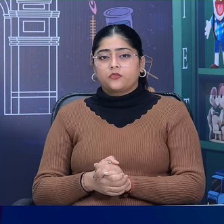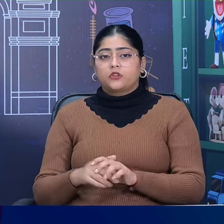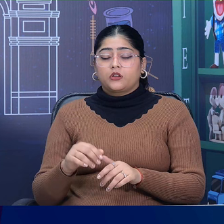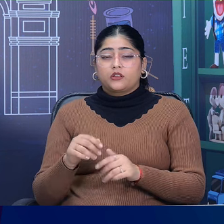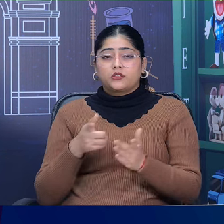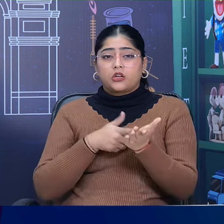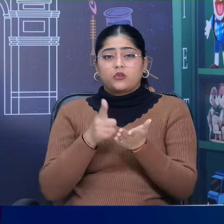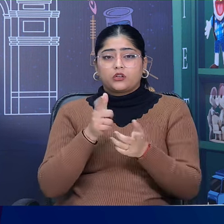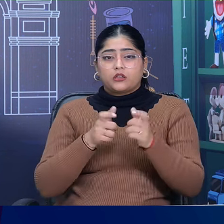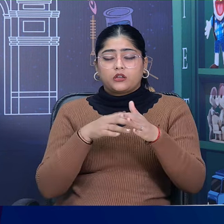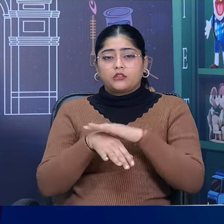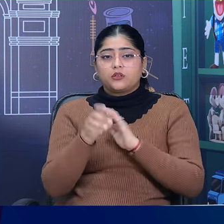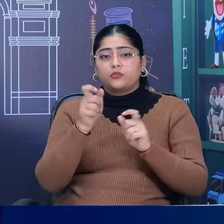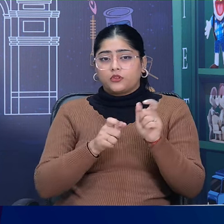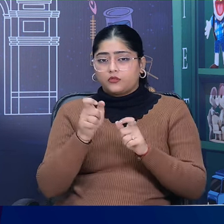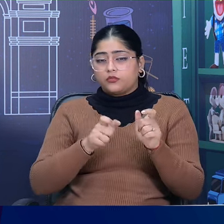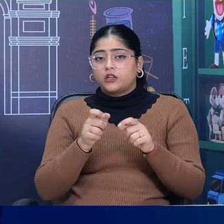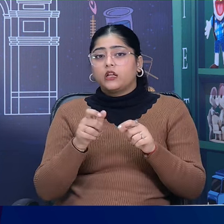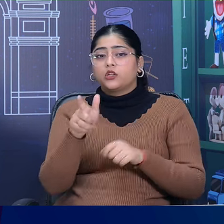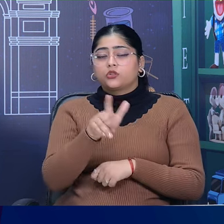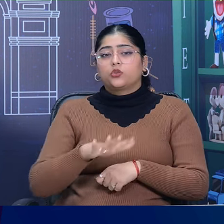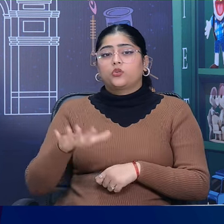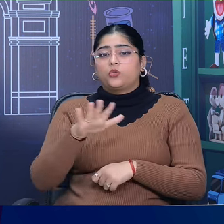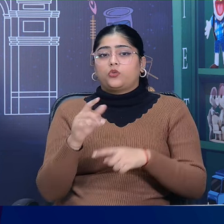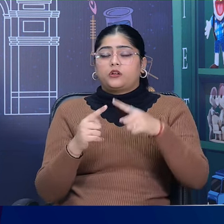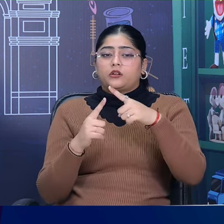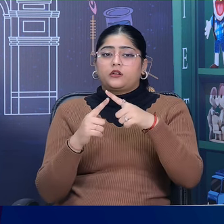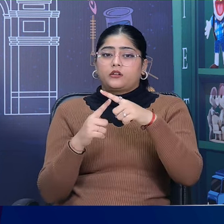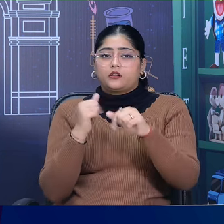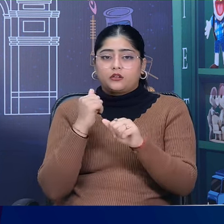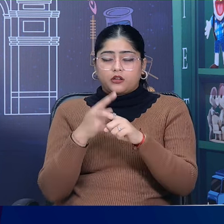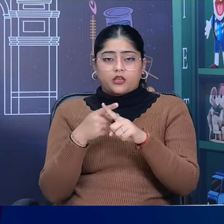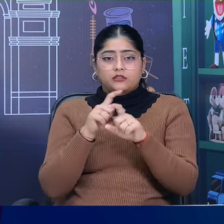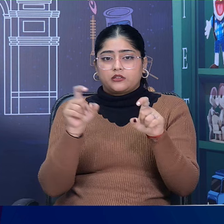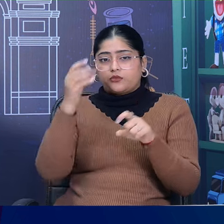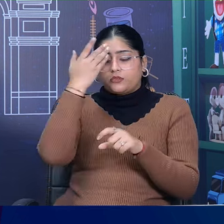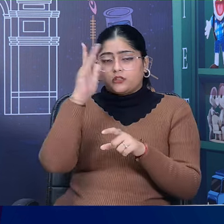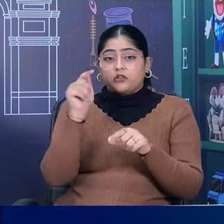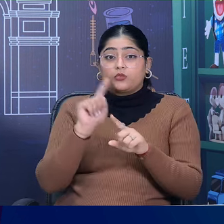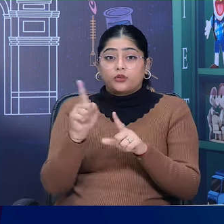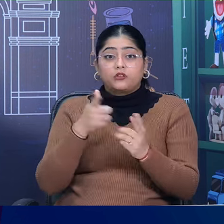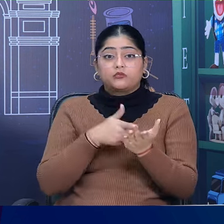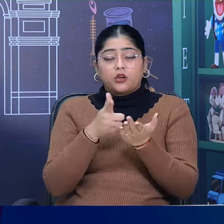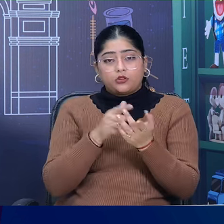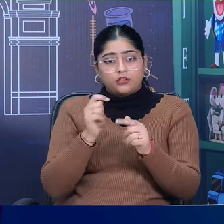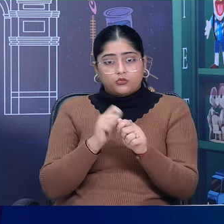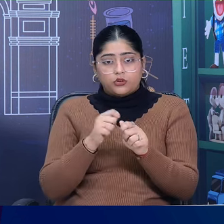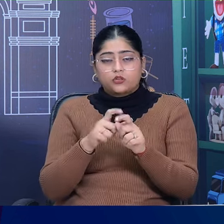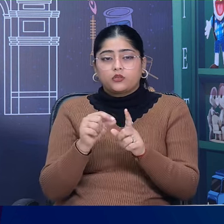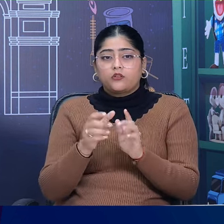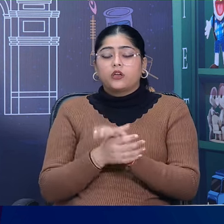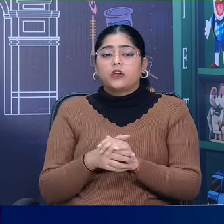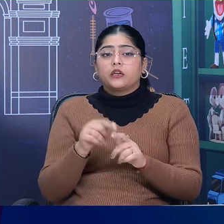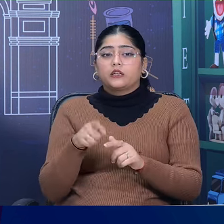नहीं है लेकिन गांव में कुछ लोकल टैक्सेस भी कलेक्ट किए जाते हैं ये जो लोकल टैक्स होते हैं इन लोकल टैक्सेस को कलेक्ट करने का